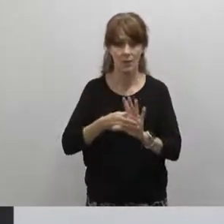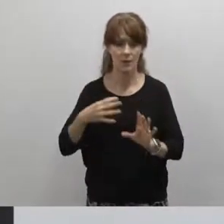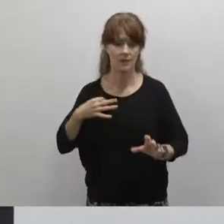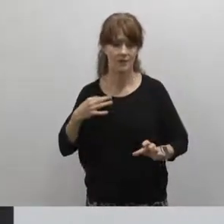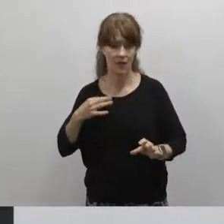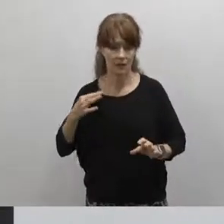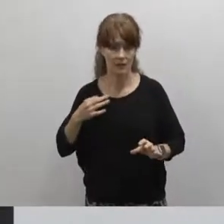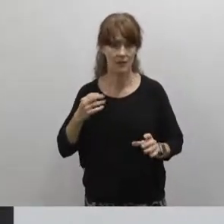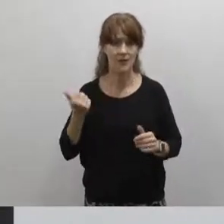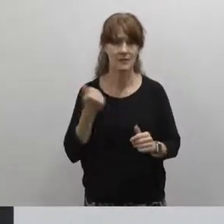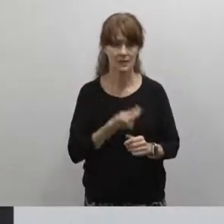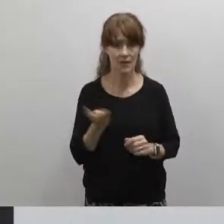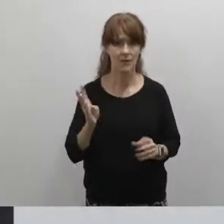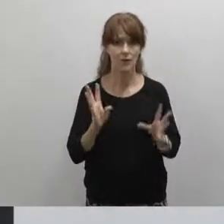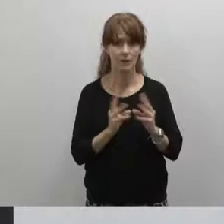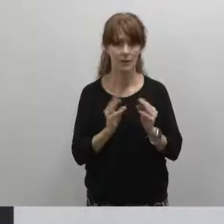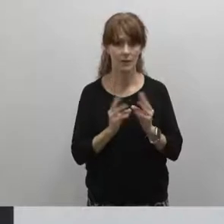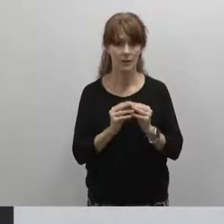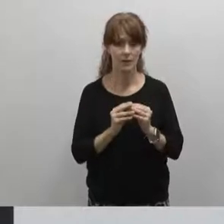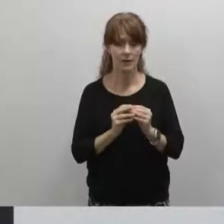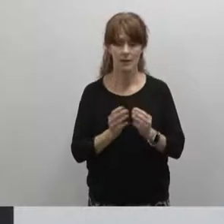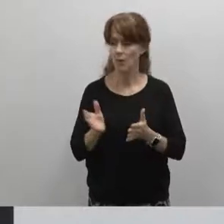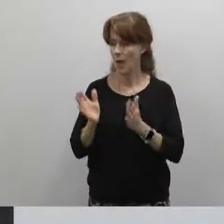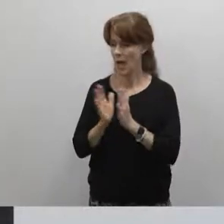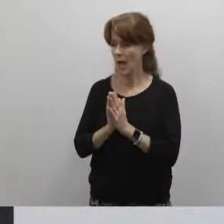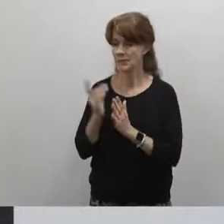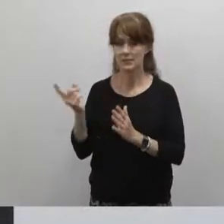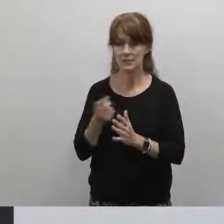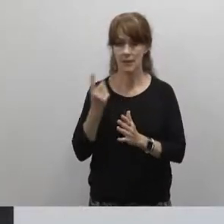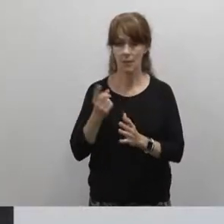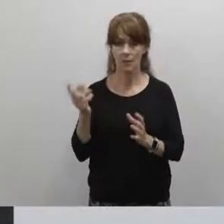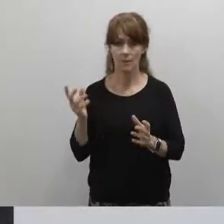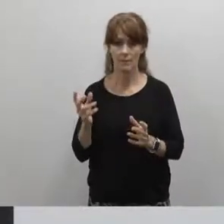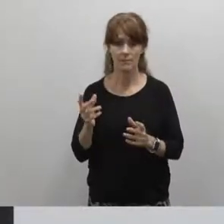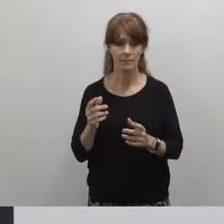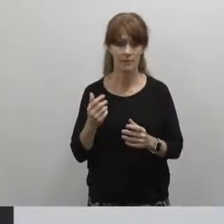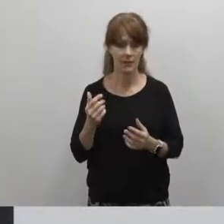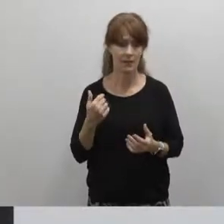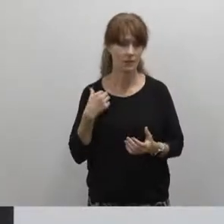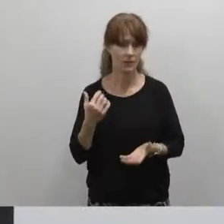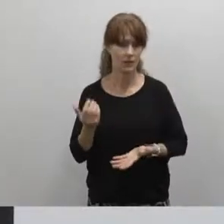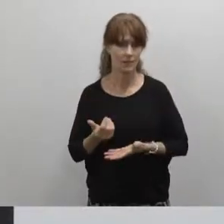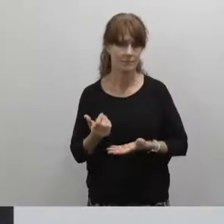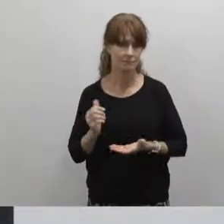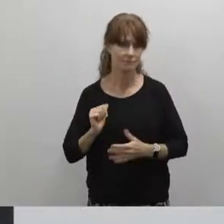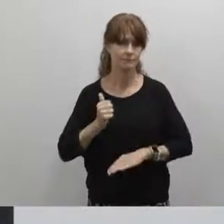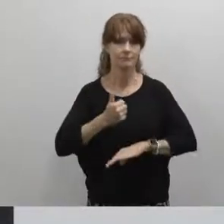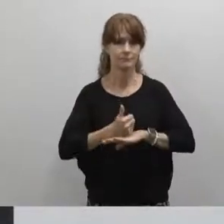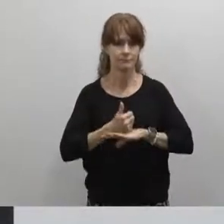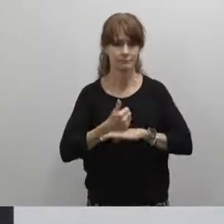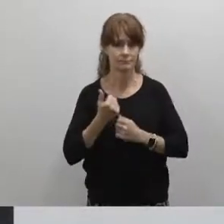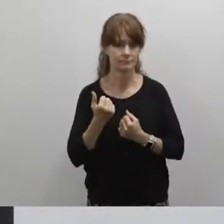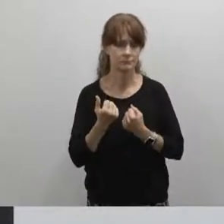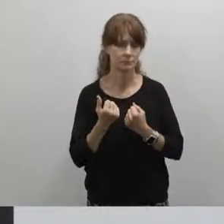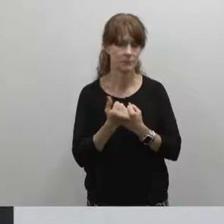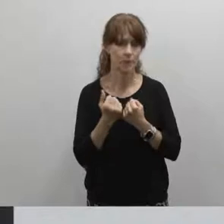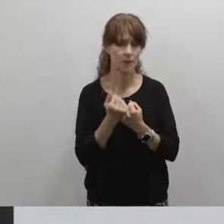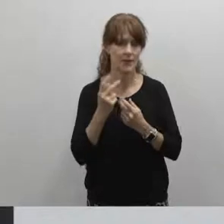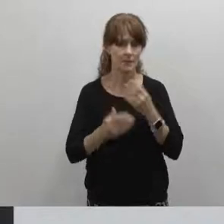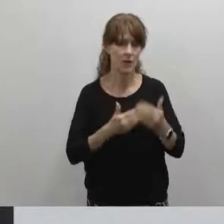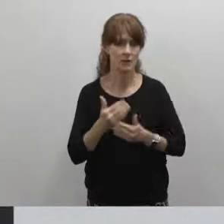khiêm kết tha phải chìm nâng miên manu miên chấm nạp rom chán không cả châu rùm không cả cam